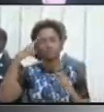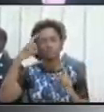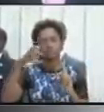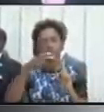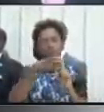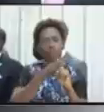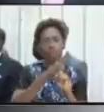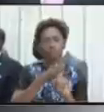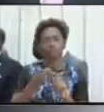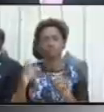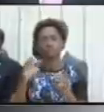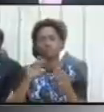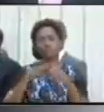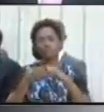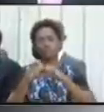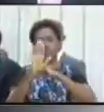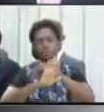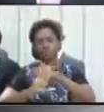et insécurité